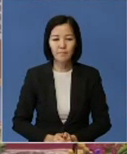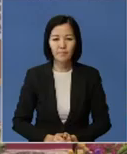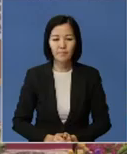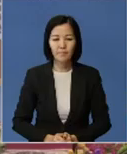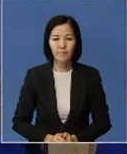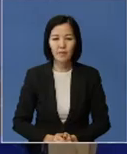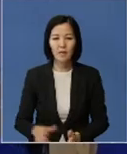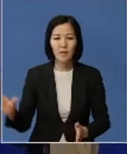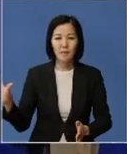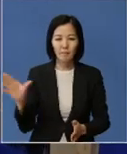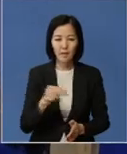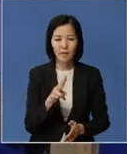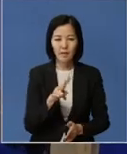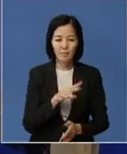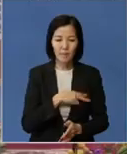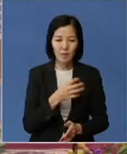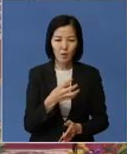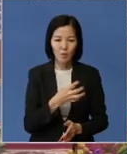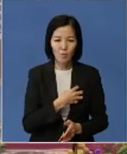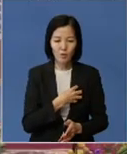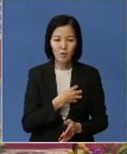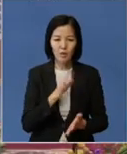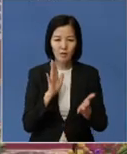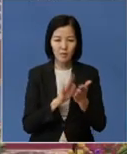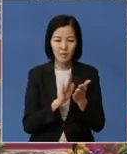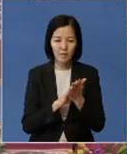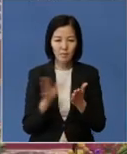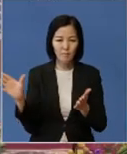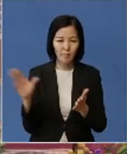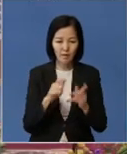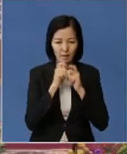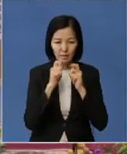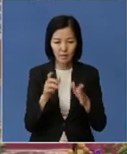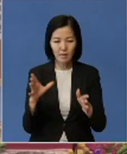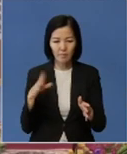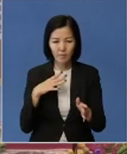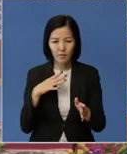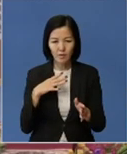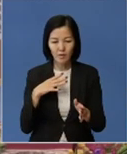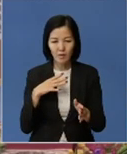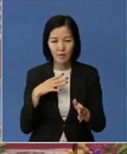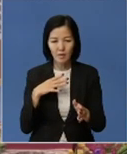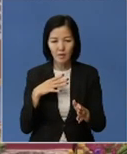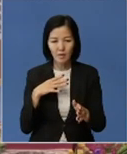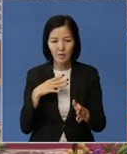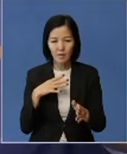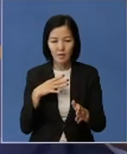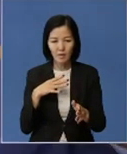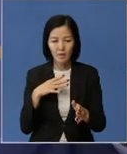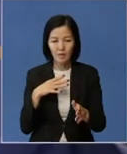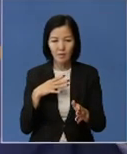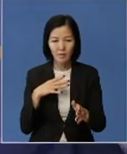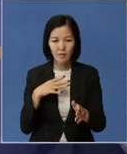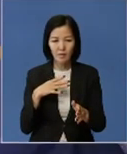бәрі Моңғолдың берген атағы екен. Енді қазақ та саған сонда керемет атақтар бере бастайды. Менің